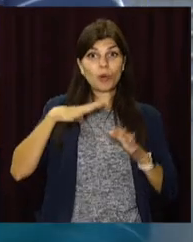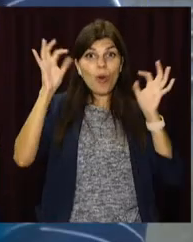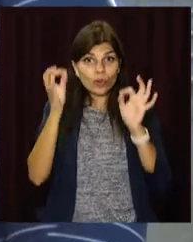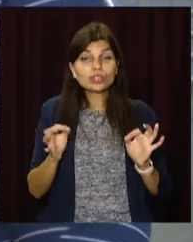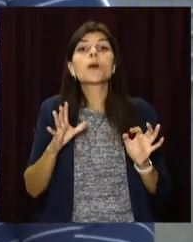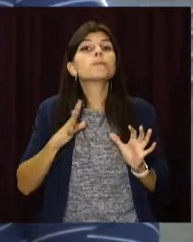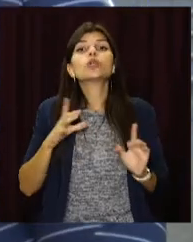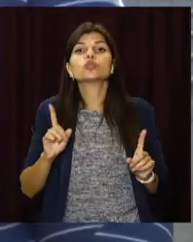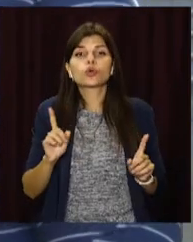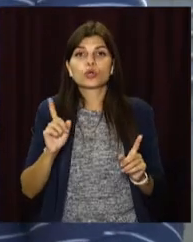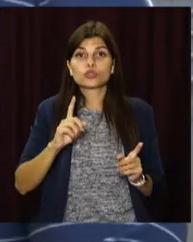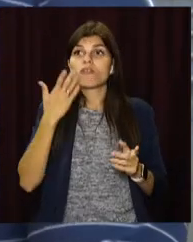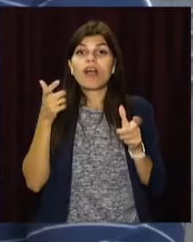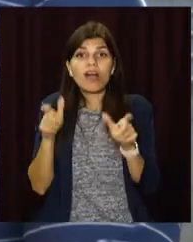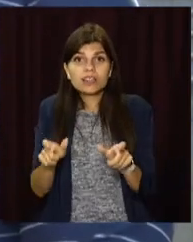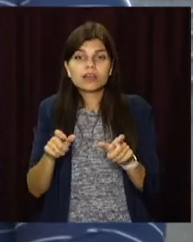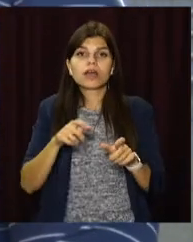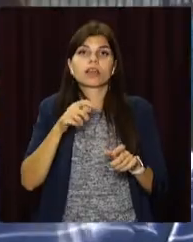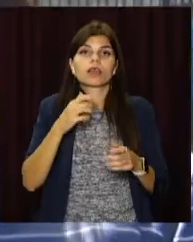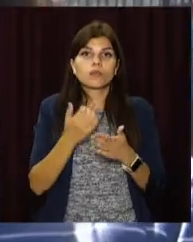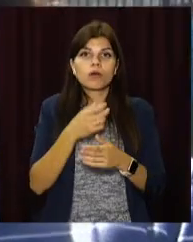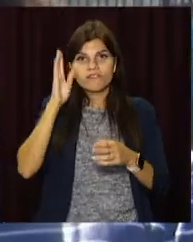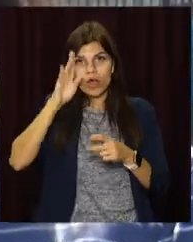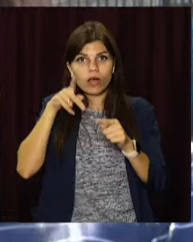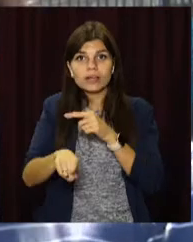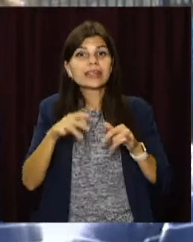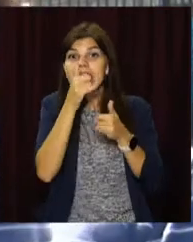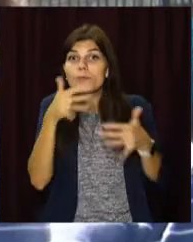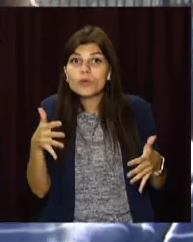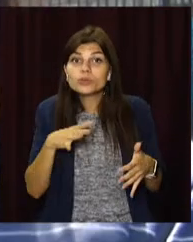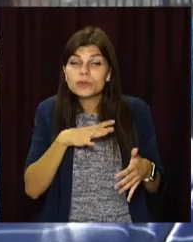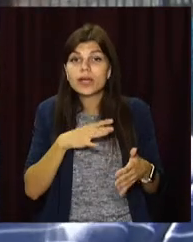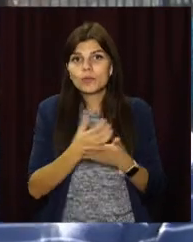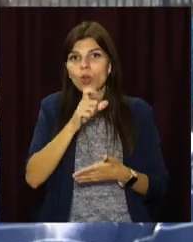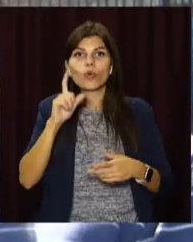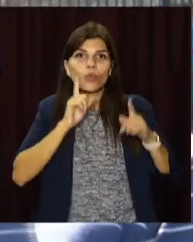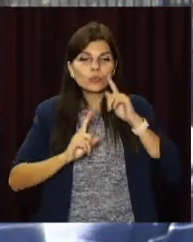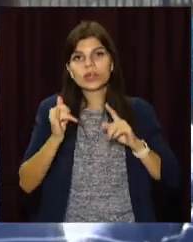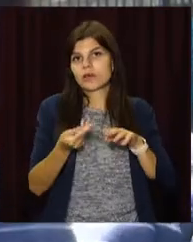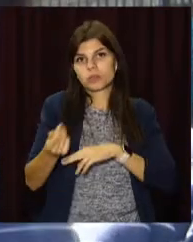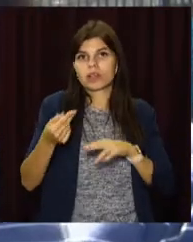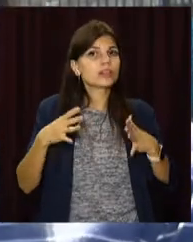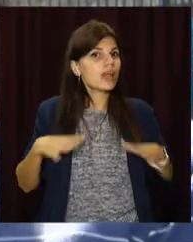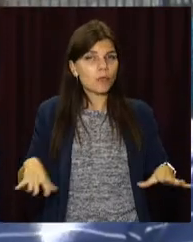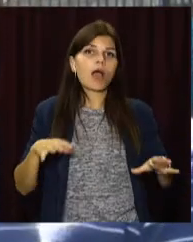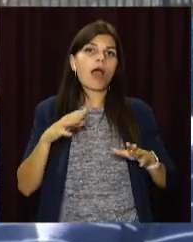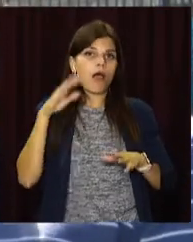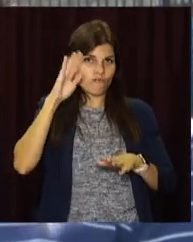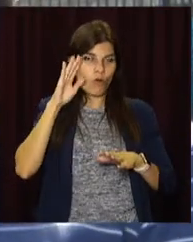никакие условия по ограничению услуги. На сегодняшний момент мы начинаем проводить работы по